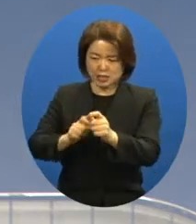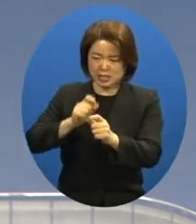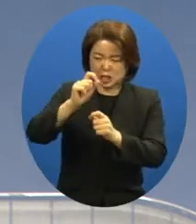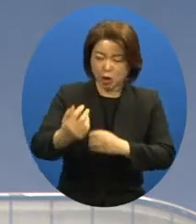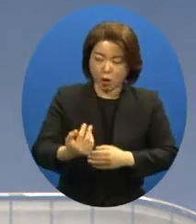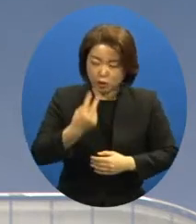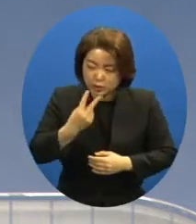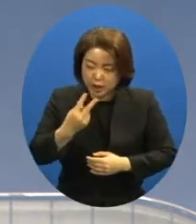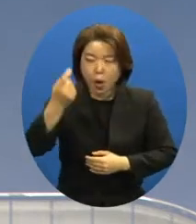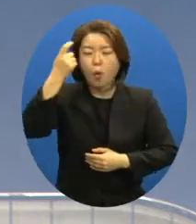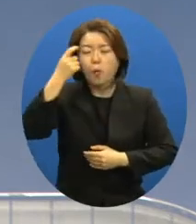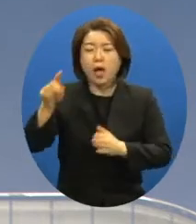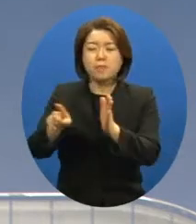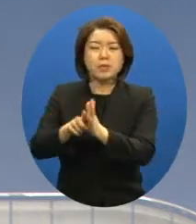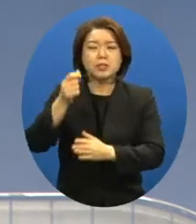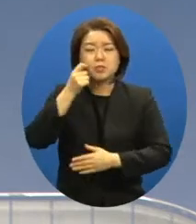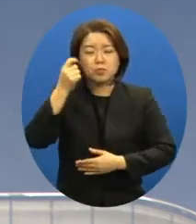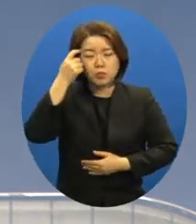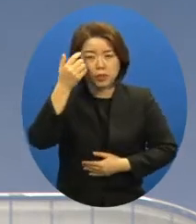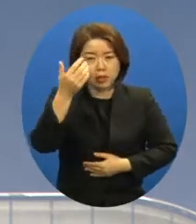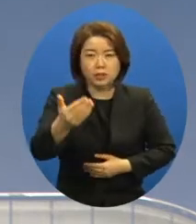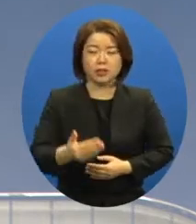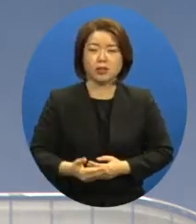믿을 수 없다고 하느냐 말입니다.